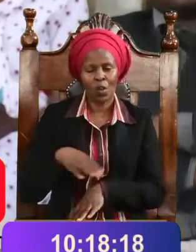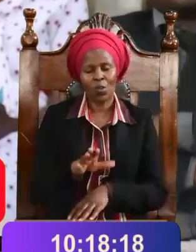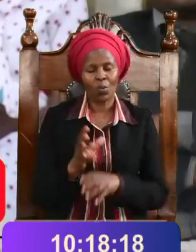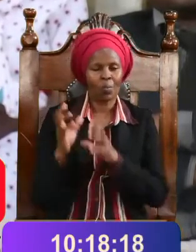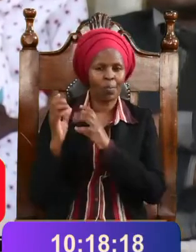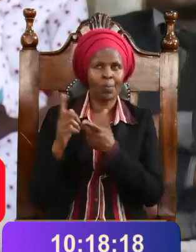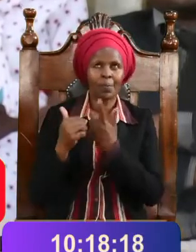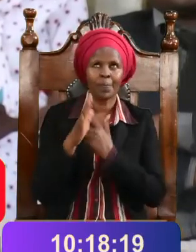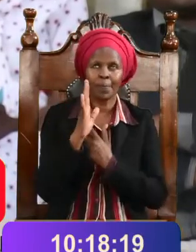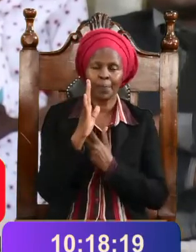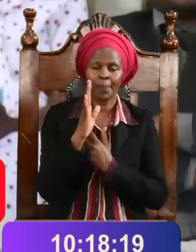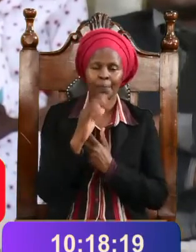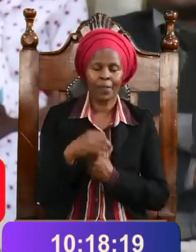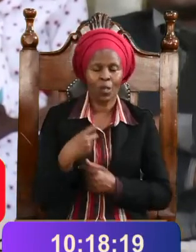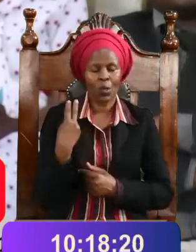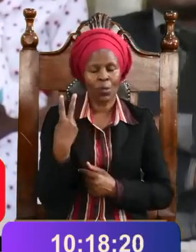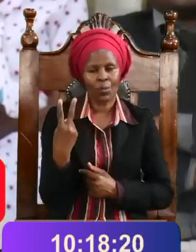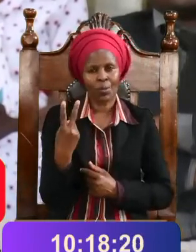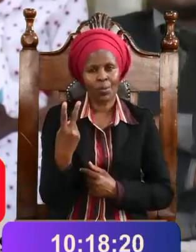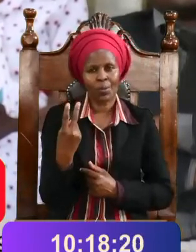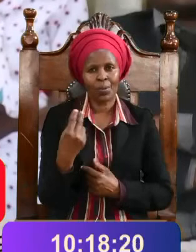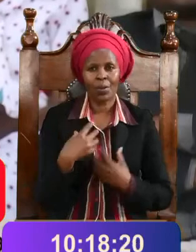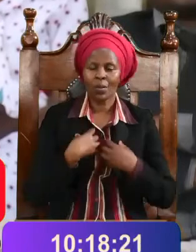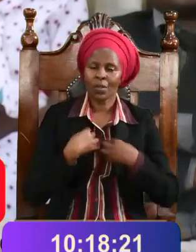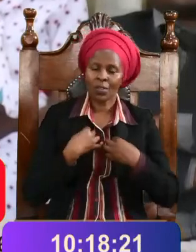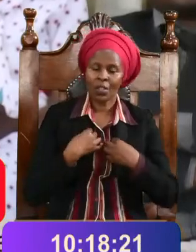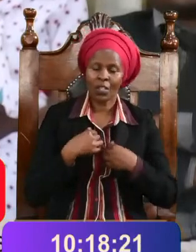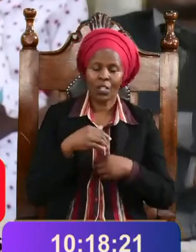your burden to the Lord. Number two, clothe yourselves.